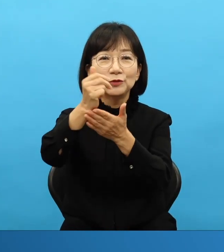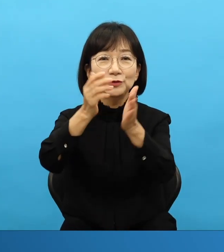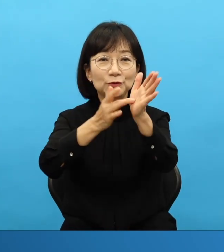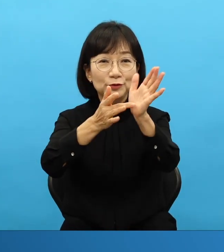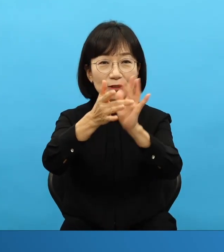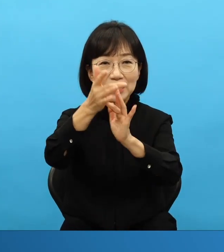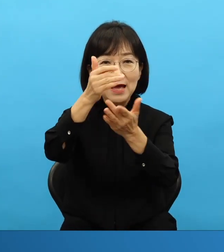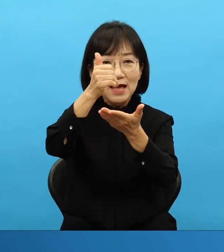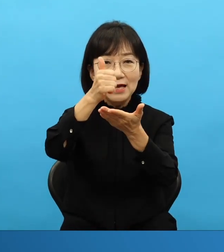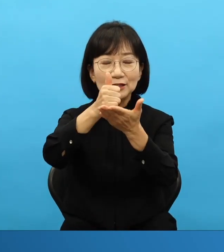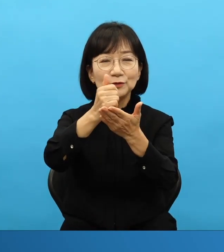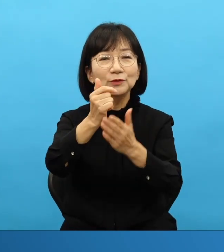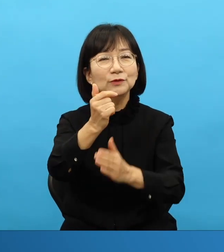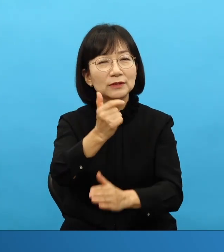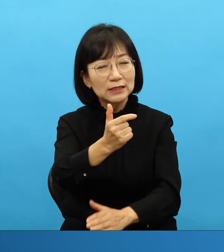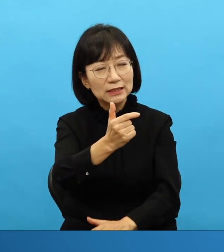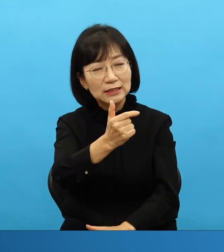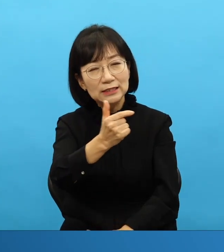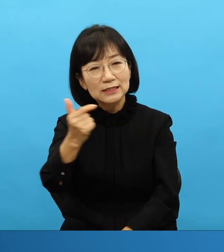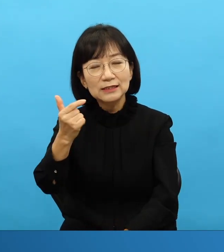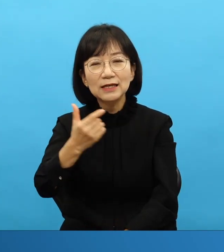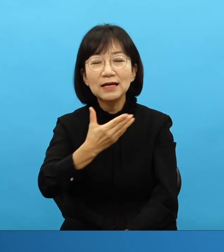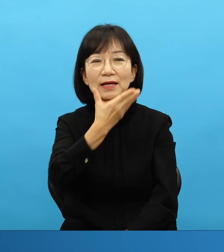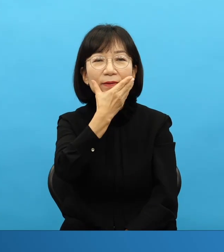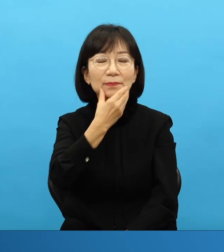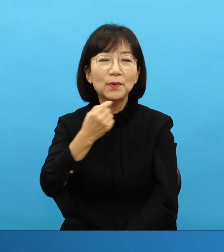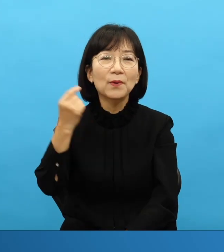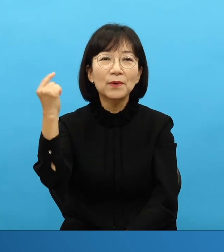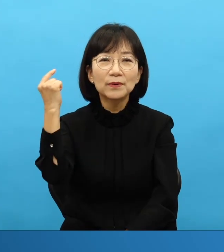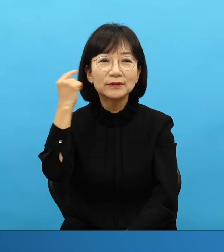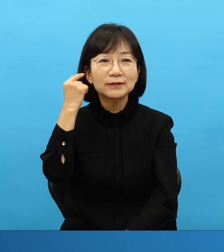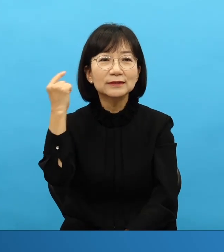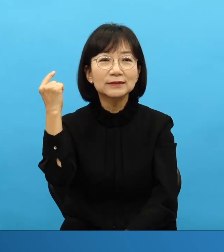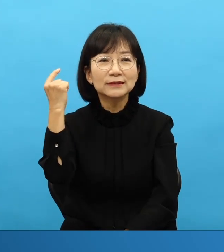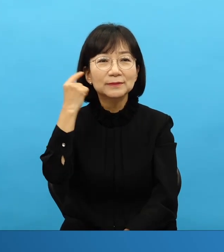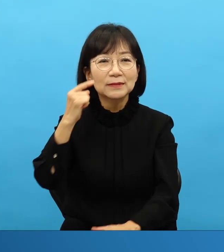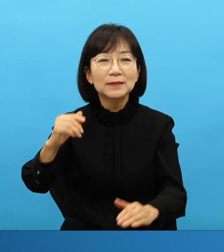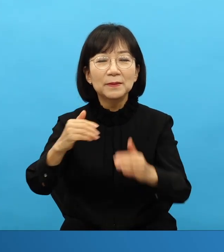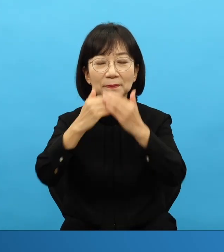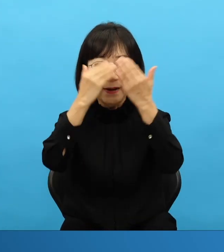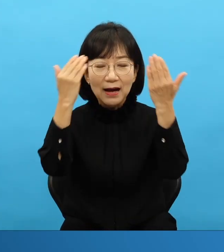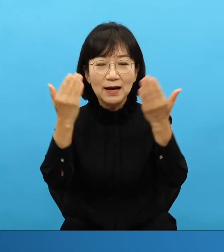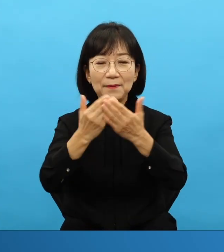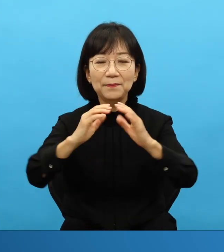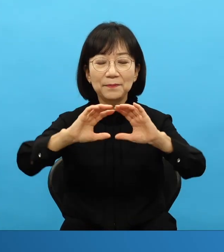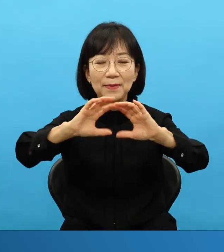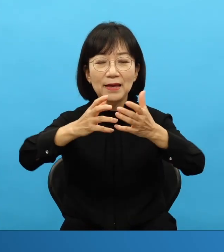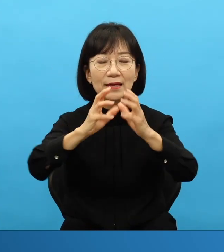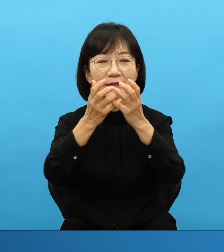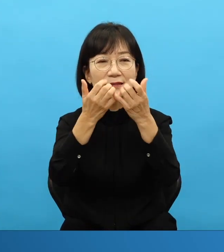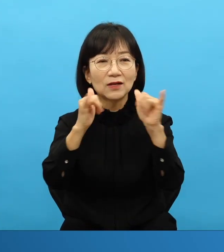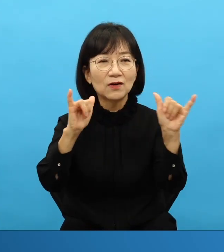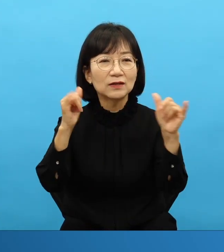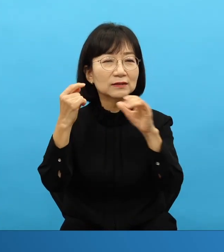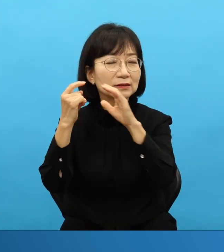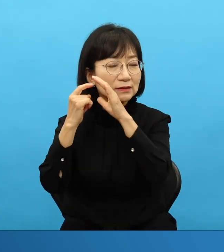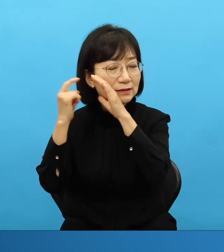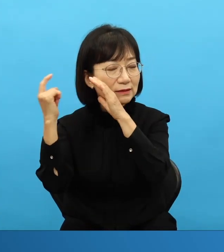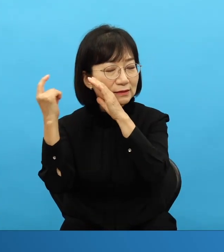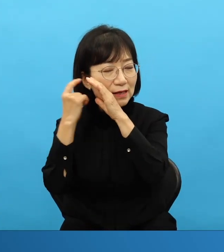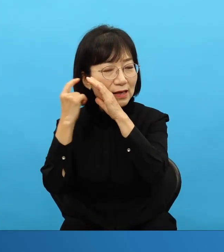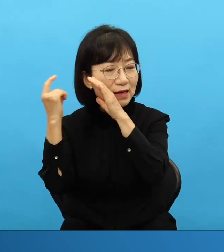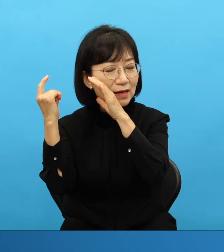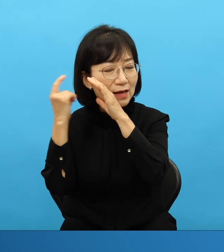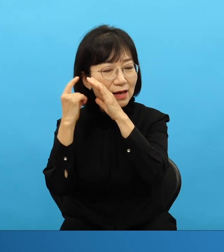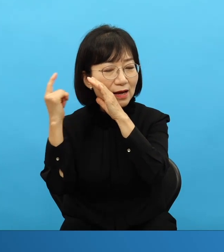주 예수 크신 복음을 만 백성